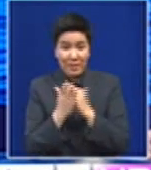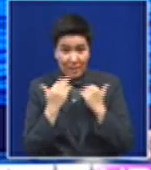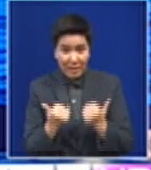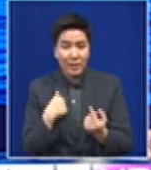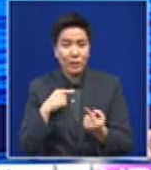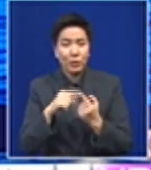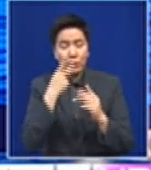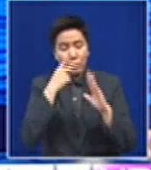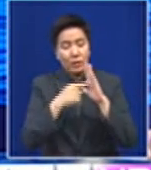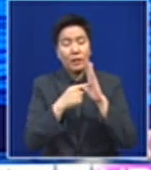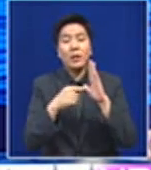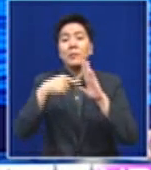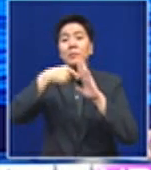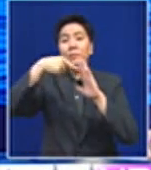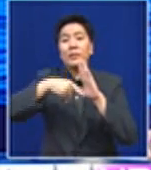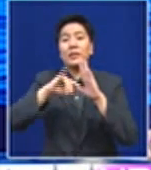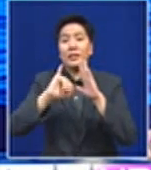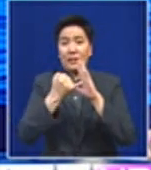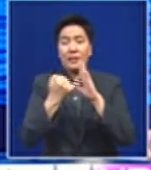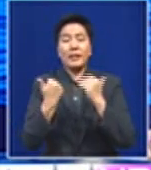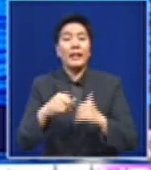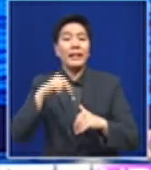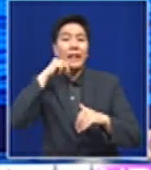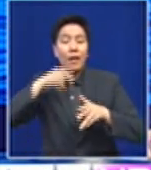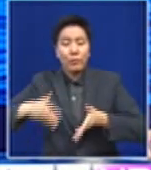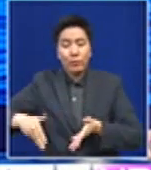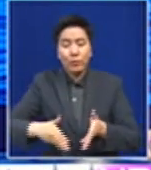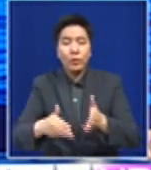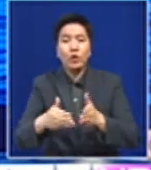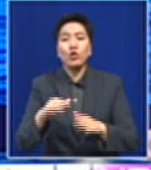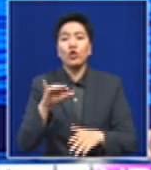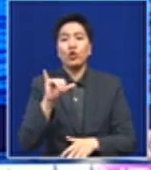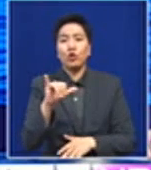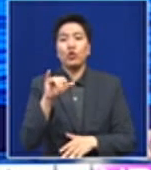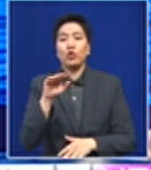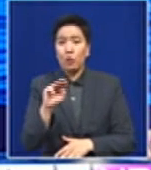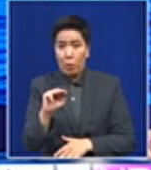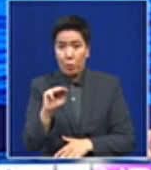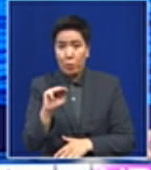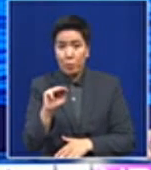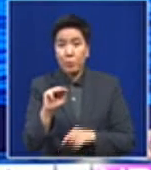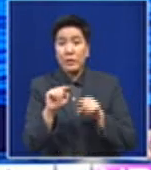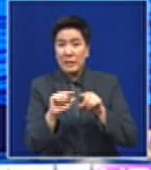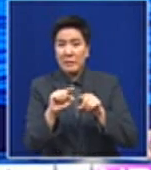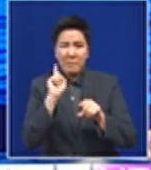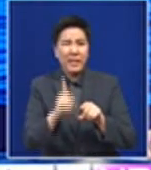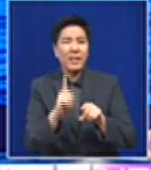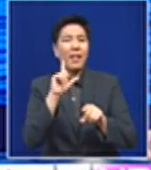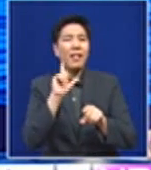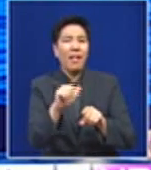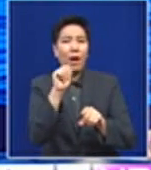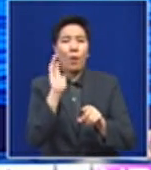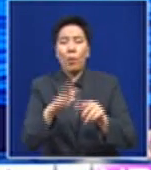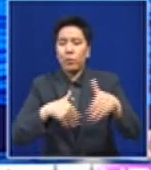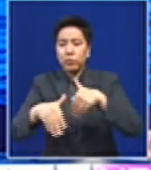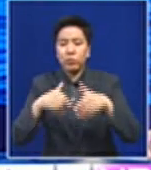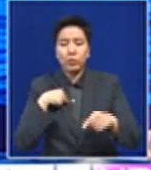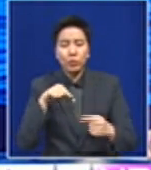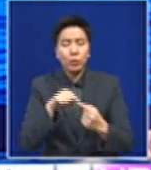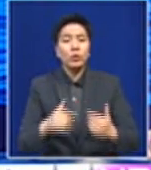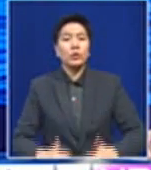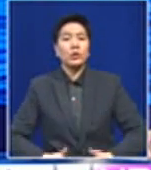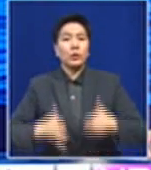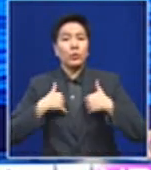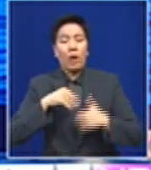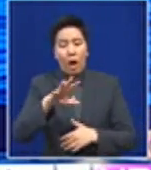ที่จังหวัดพิจิตรครับหลังปริมาณน้ำในแม่น้ำแม่ยมนั้นและก็ซึ่งเป็นแม่น้ำสายหลักที่ประชาชนใช้ในการหล่อเลี้ยงชีวิ